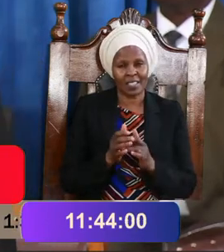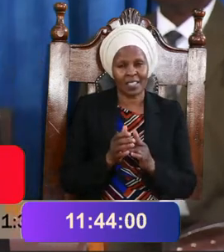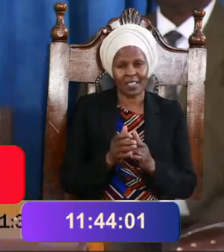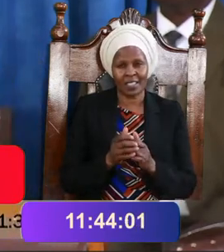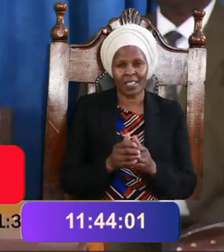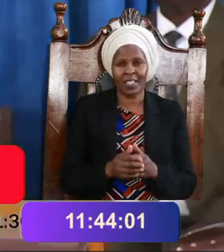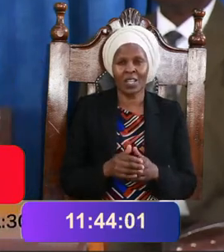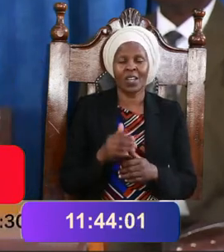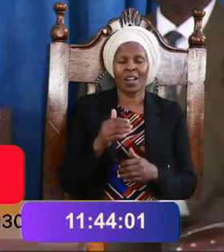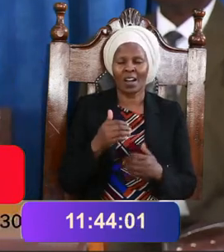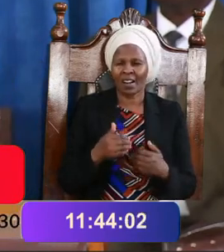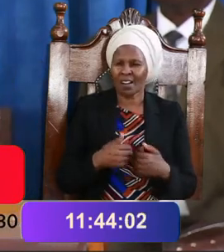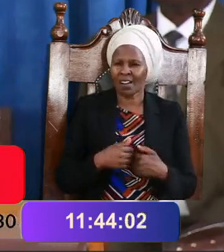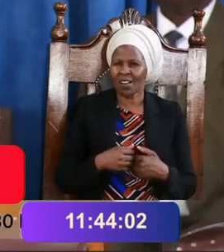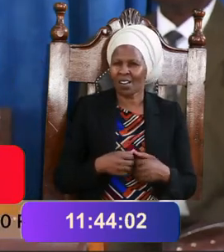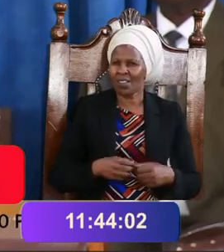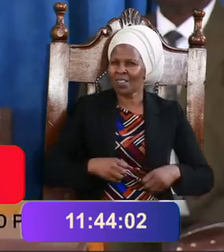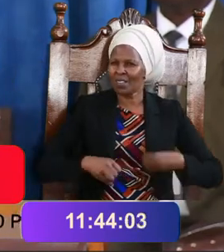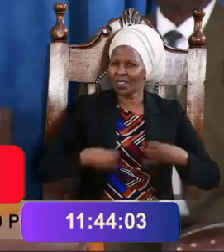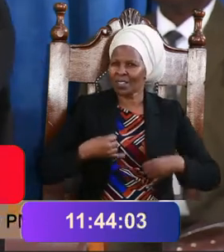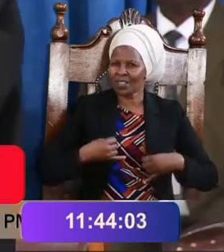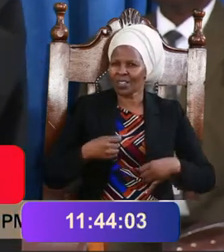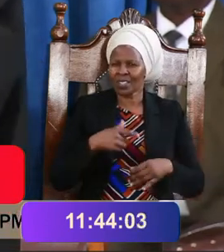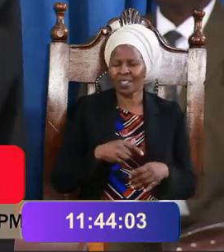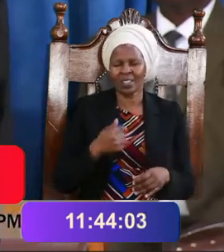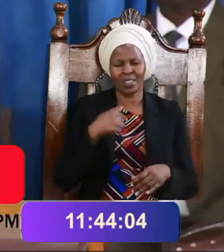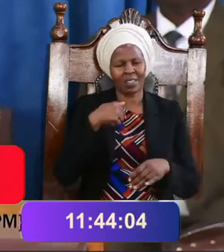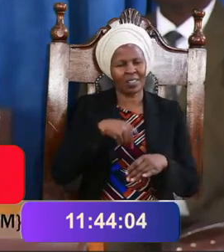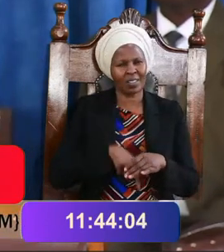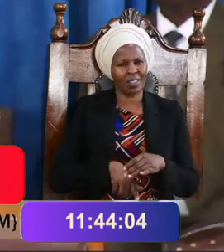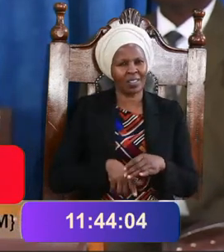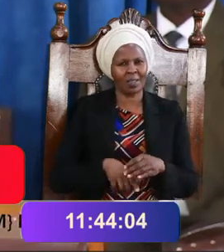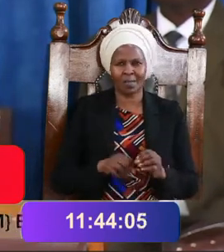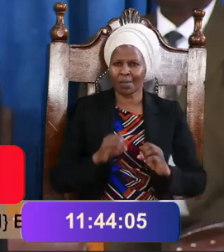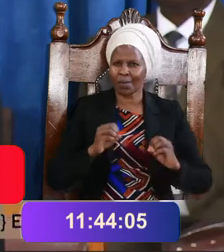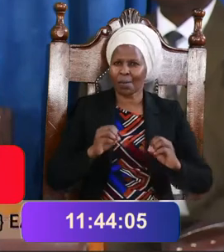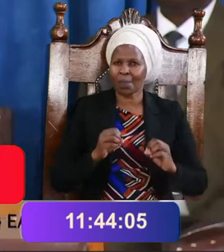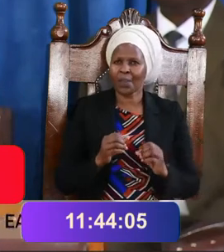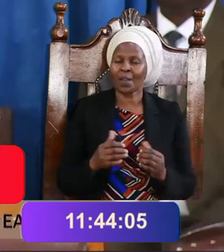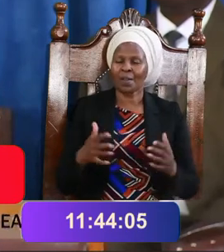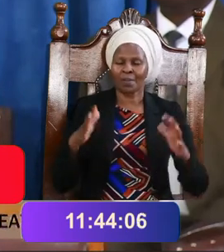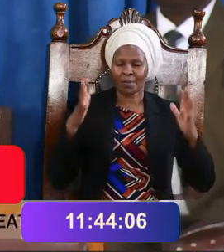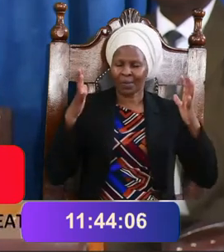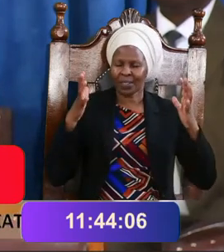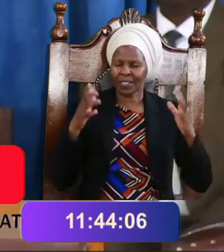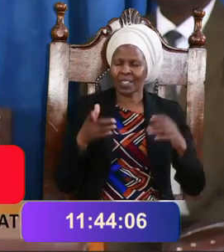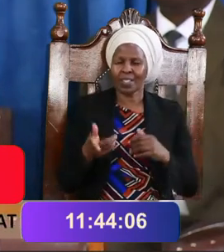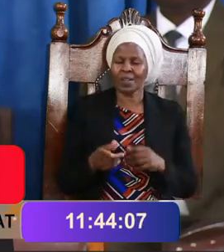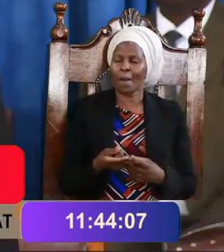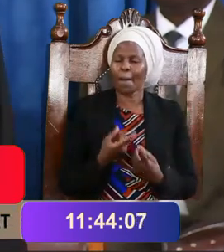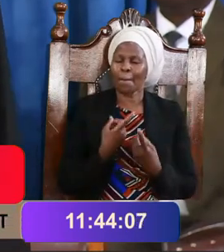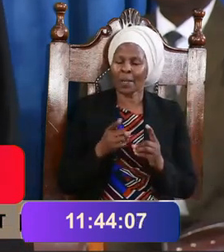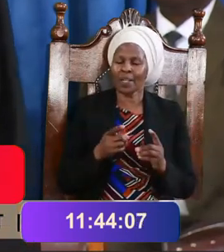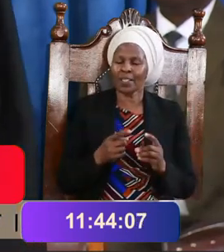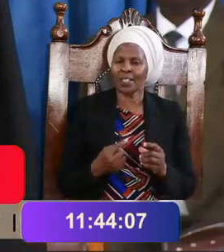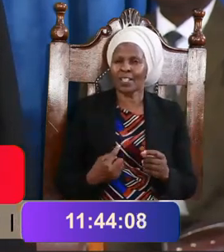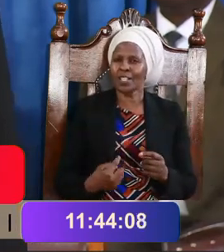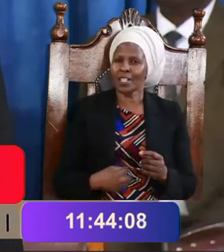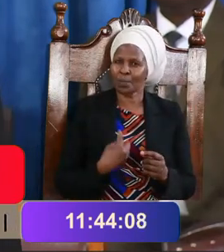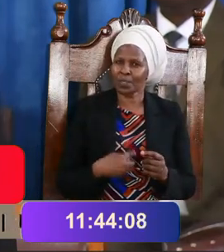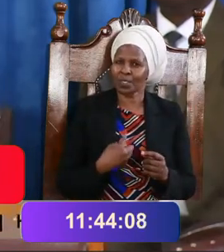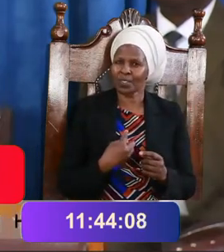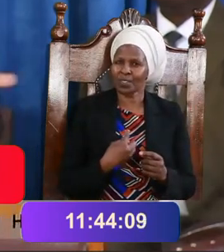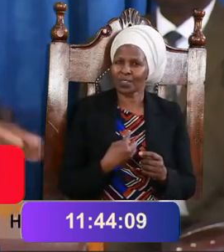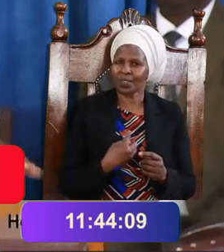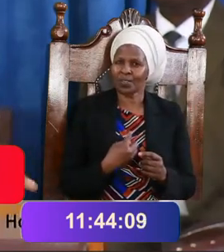anahisi furaha ndani yake. Kuna watu wanamshangilia, lakini kwake yeye mwenyewe hakuwa na furaha ndani yake.